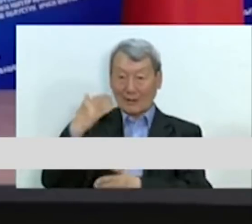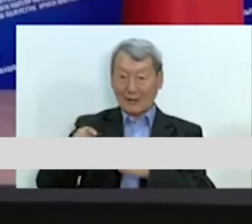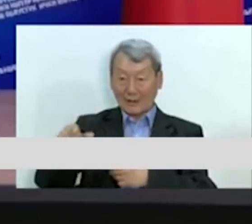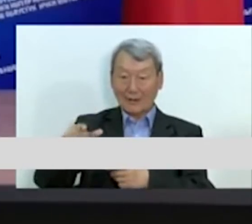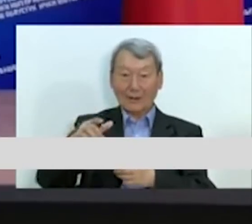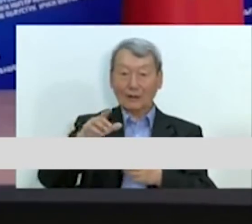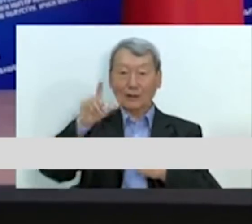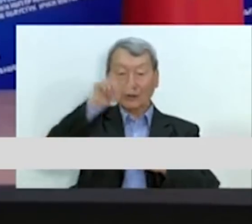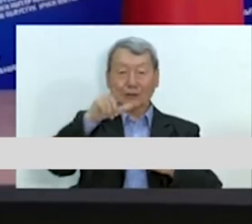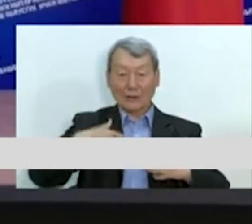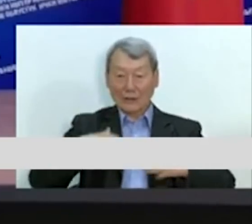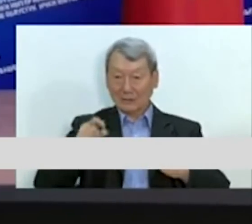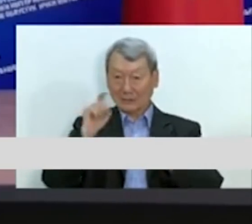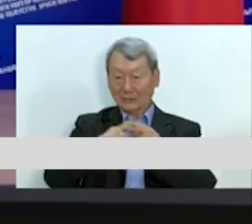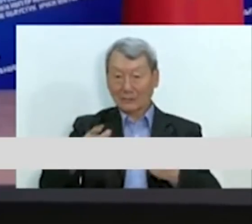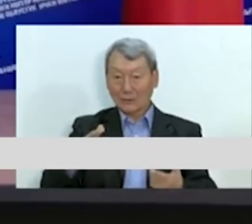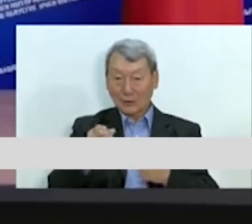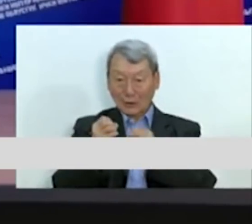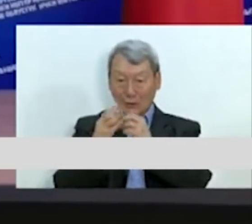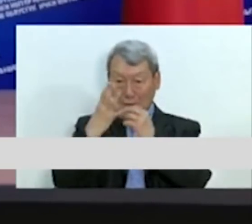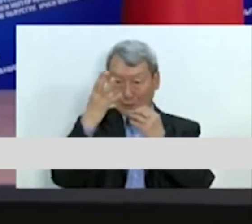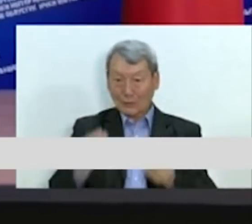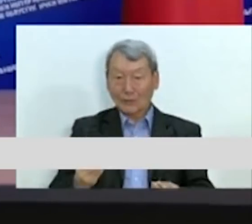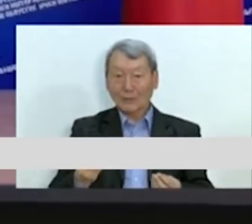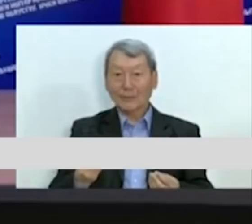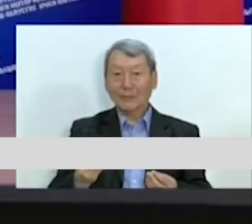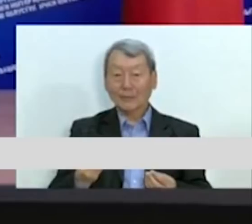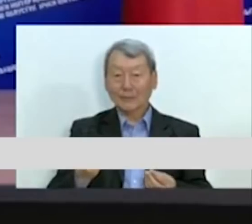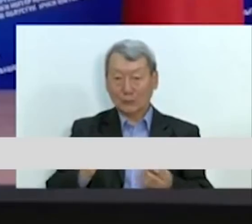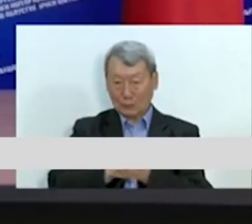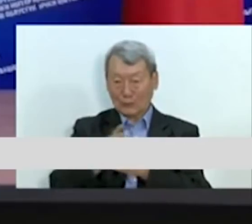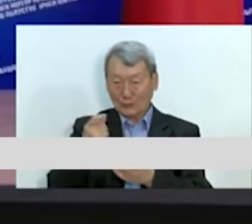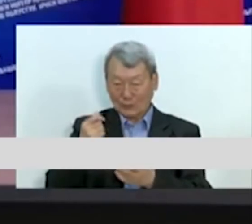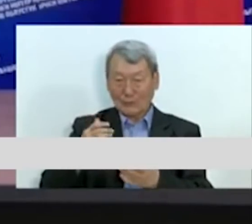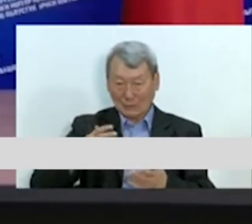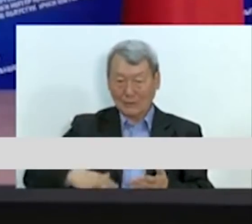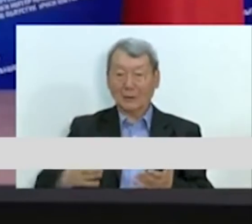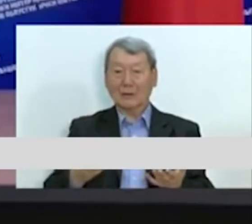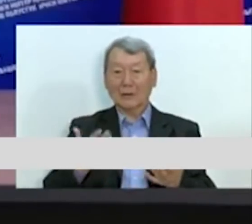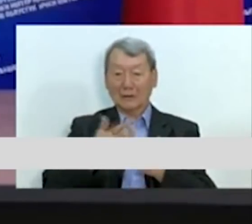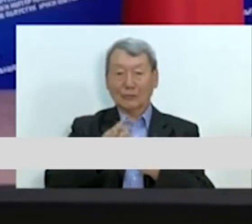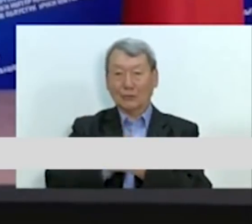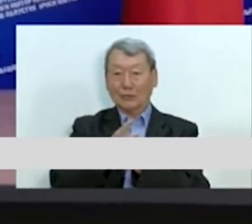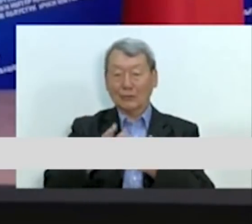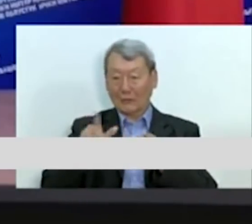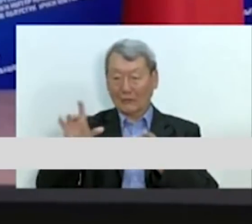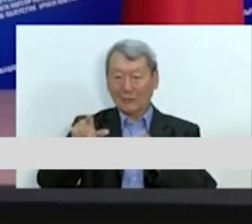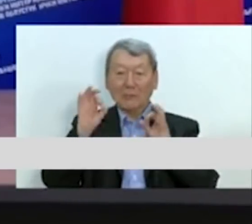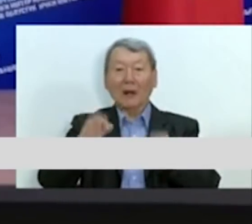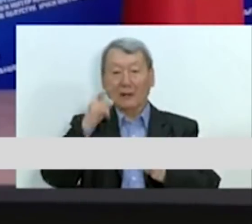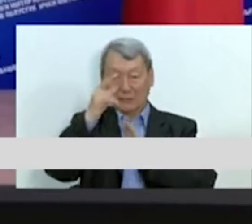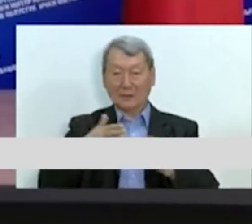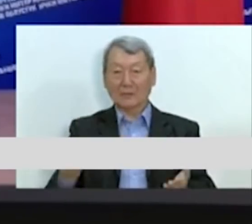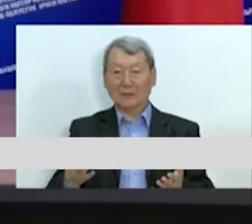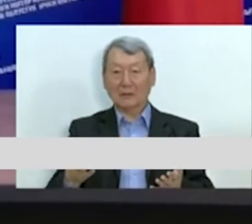элдин саламатчылыгын дагы ойлоп коюңуздар. 14 күндө эчтеке болбойсуңар, айрым жерлерде ушул туура түшүндүрүп